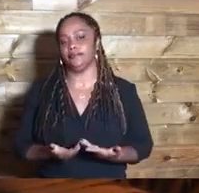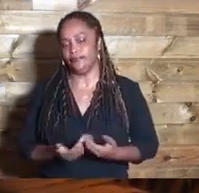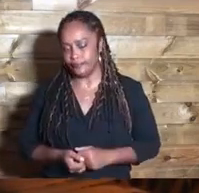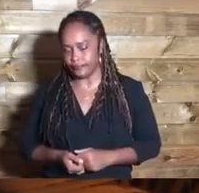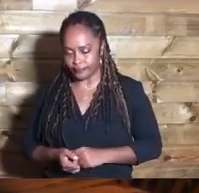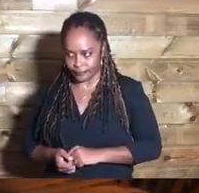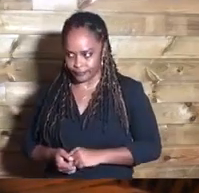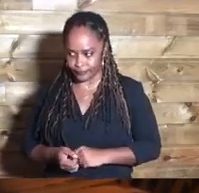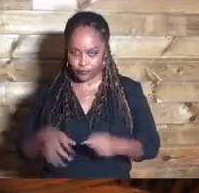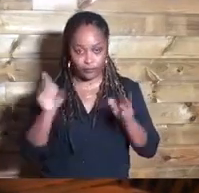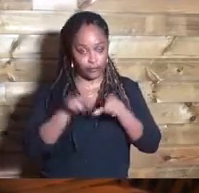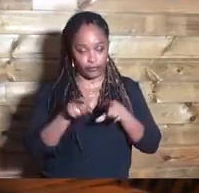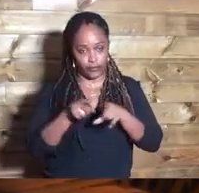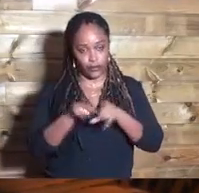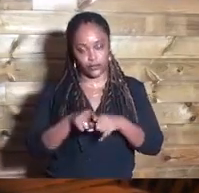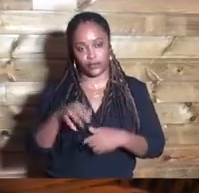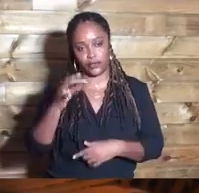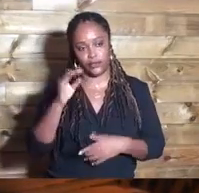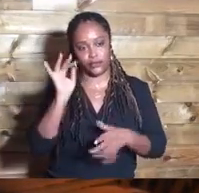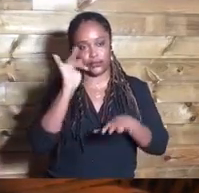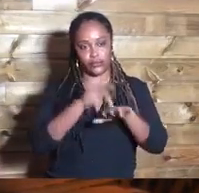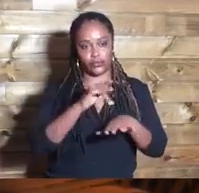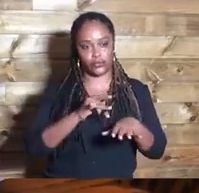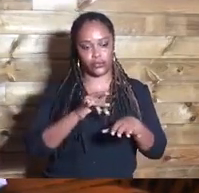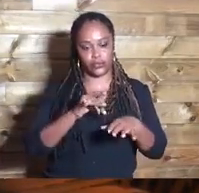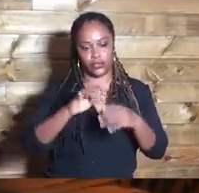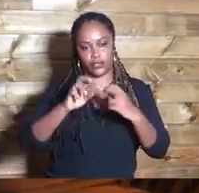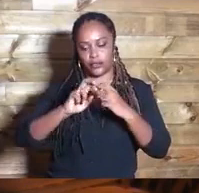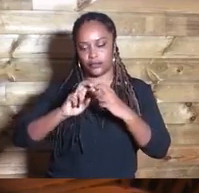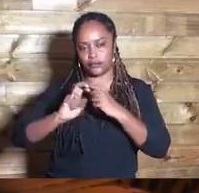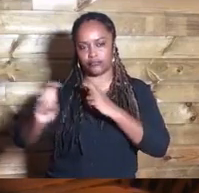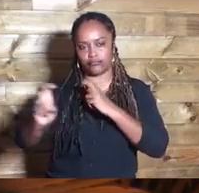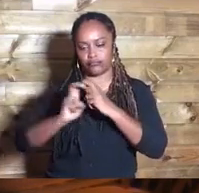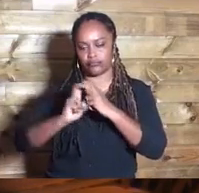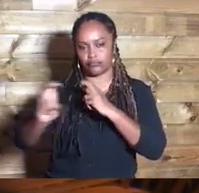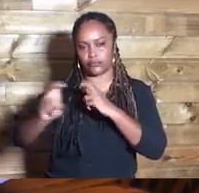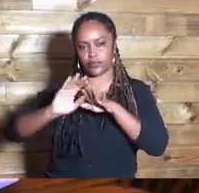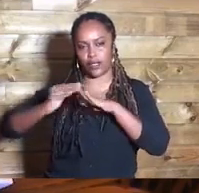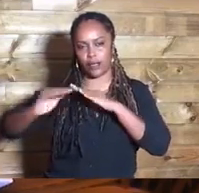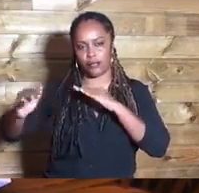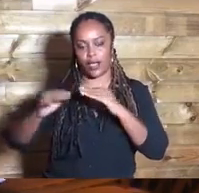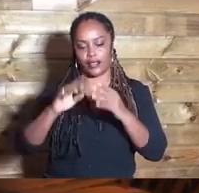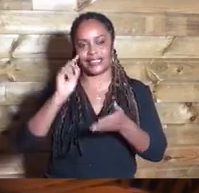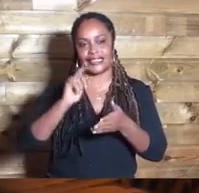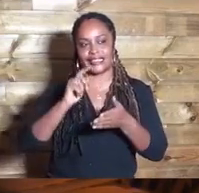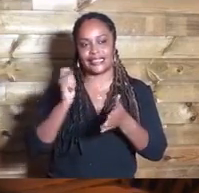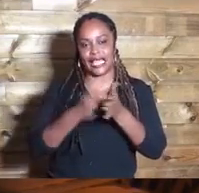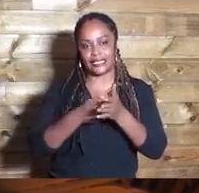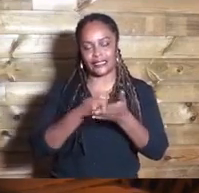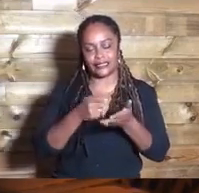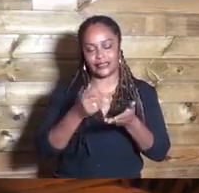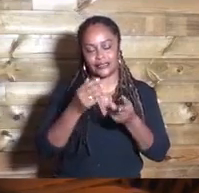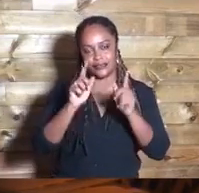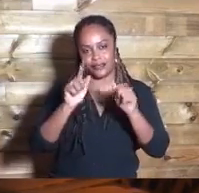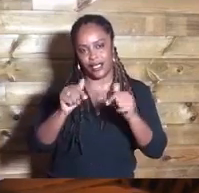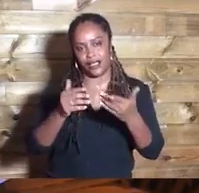Nous allons aussi toucher à l'octroi de mer régional sur tous les biens communs, l'eau, l'air, la nourriture